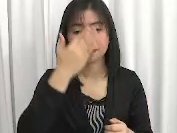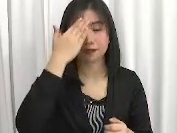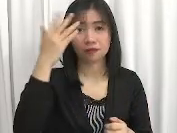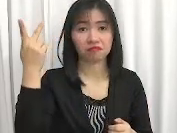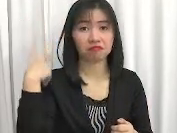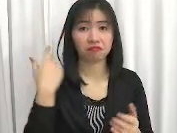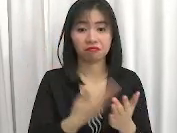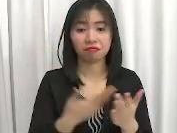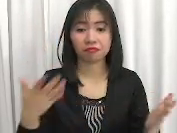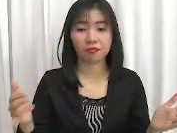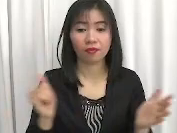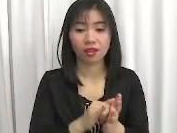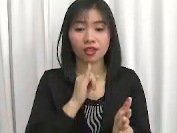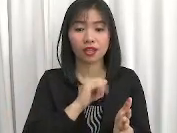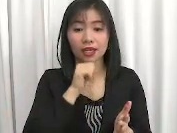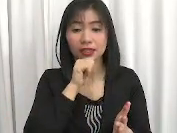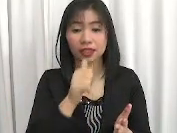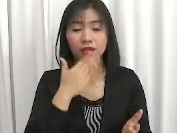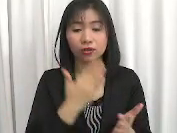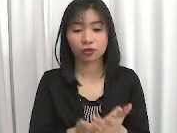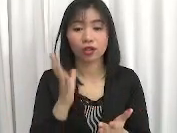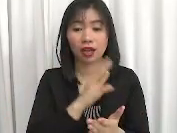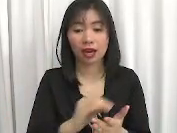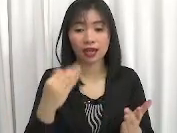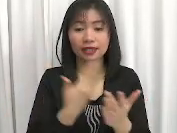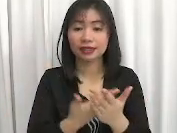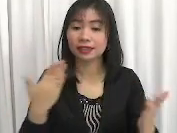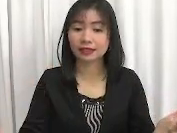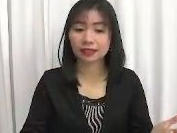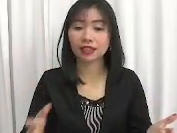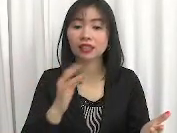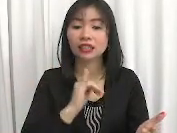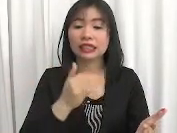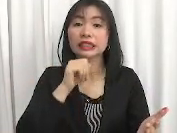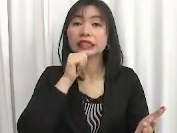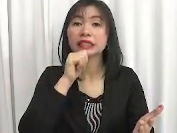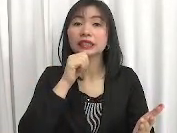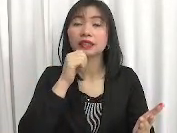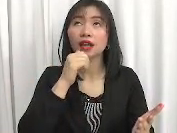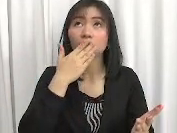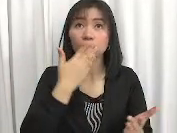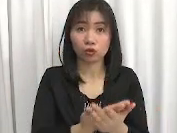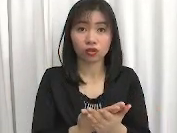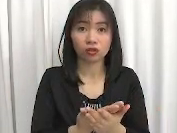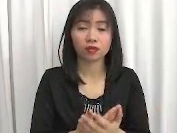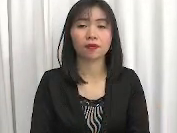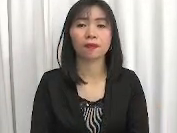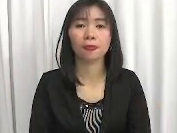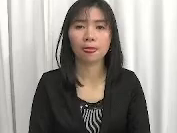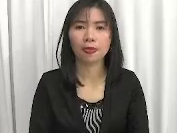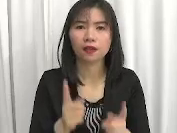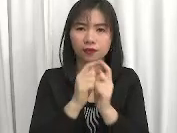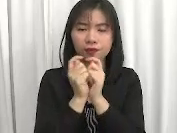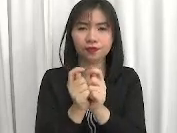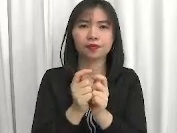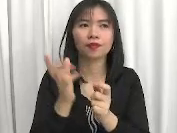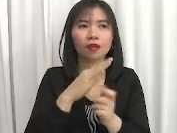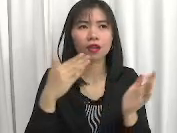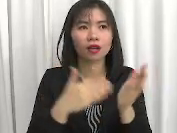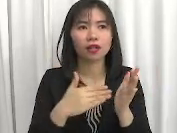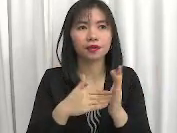maganda. At ano yung bagay na maganda, yes. Di ba? Sa ating pagsasama. Kaya kinakailangan natin